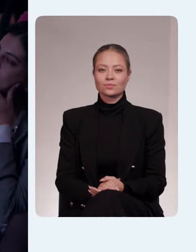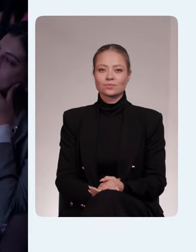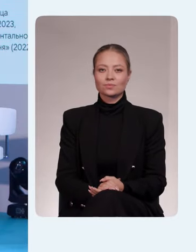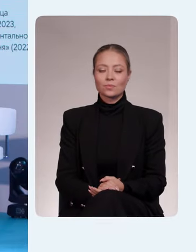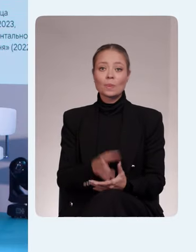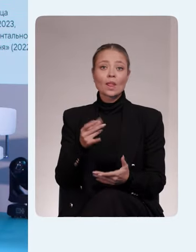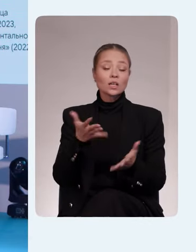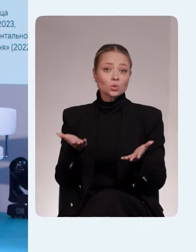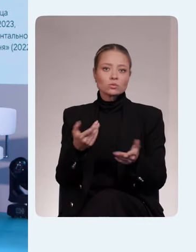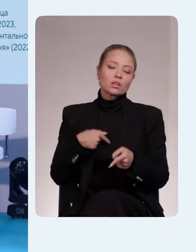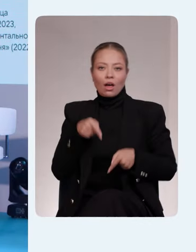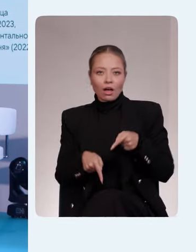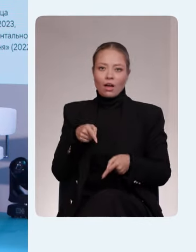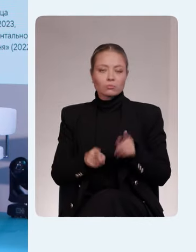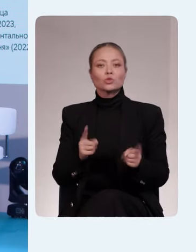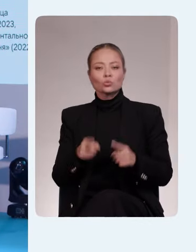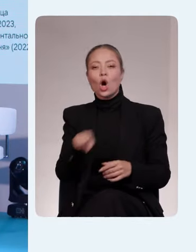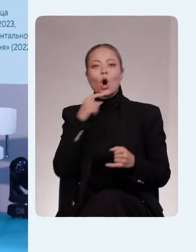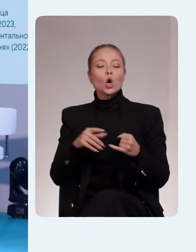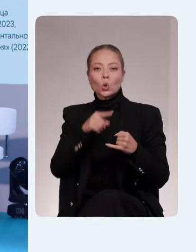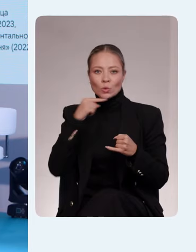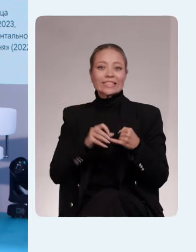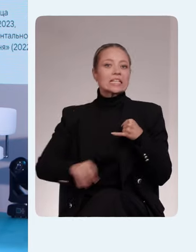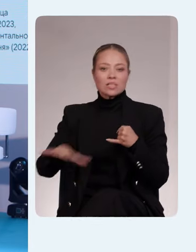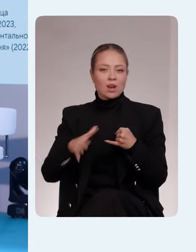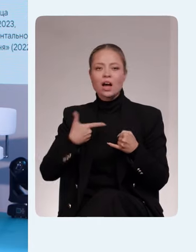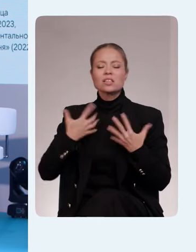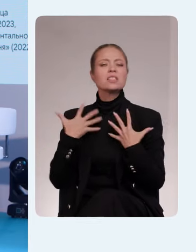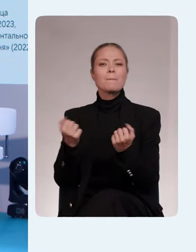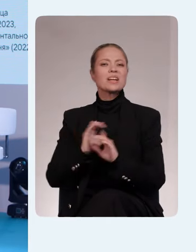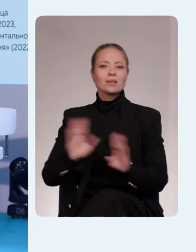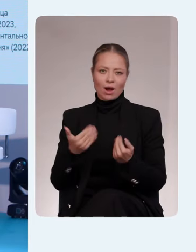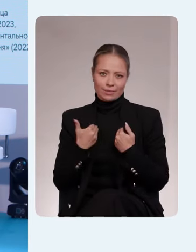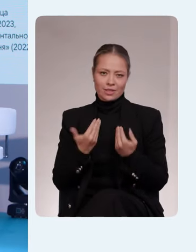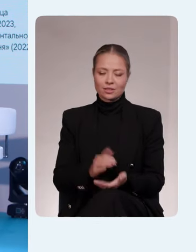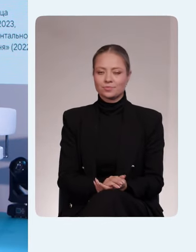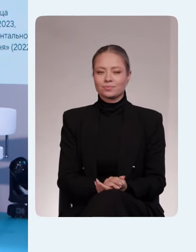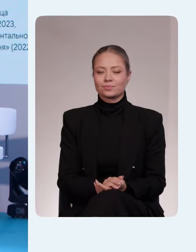Ну, не исключено, что я так хожу, потому что земля русская меня не принимает.